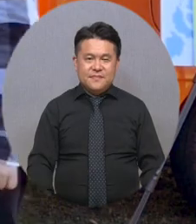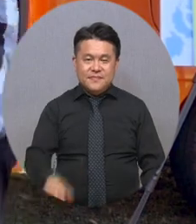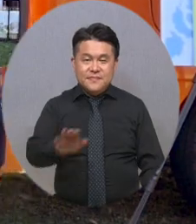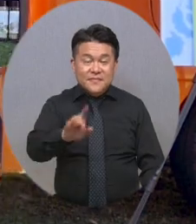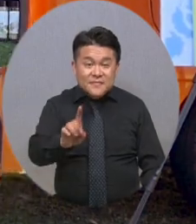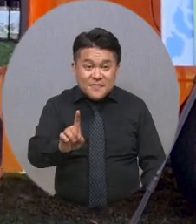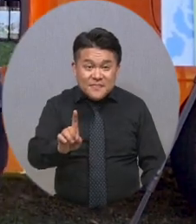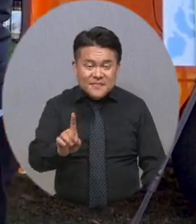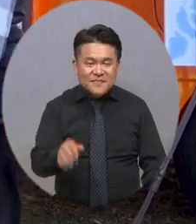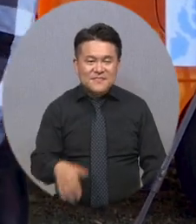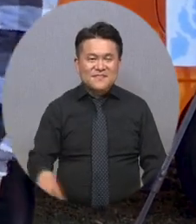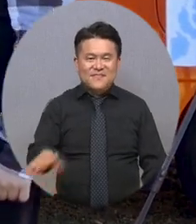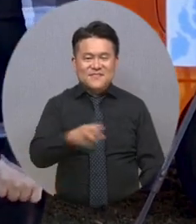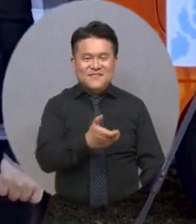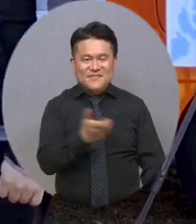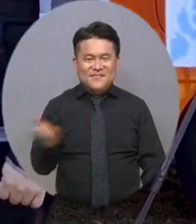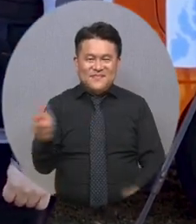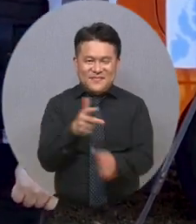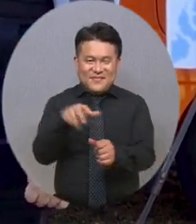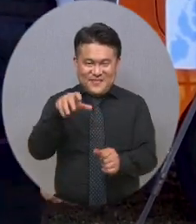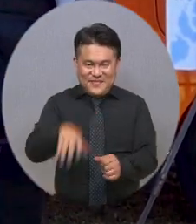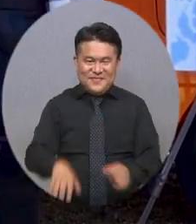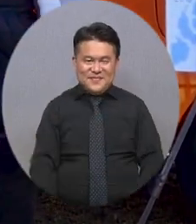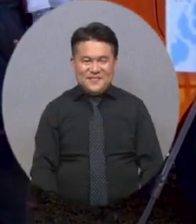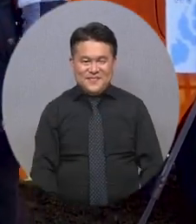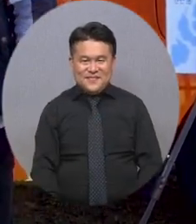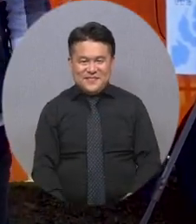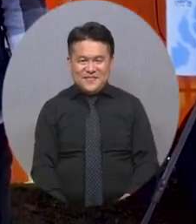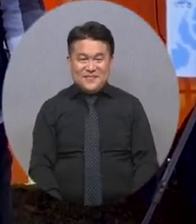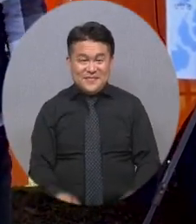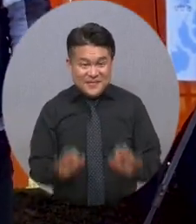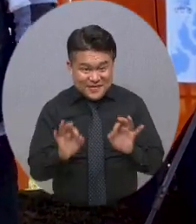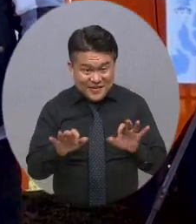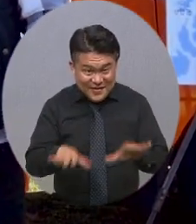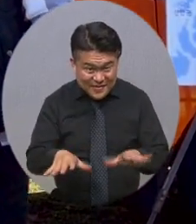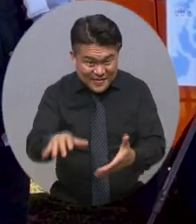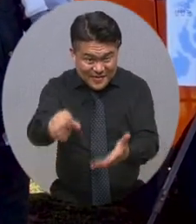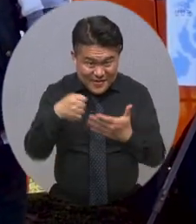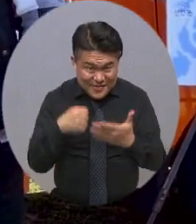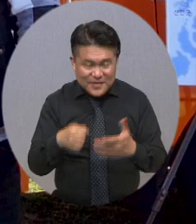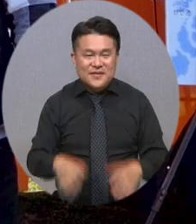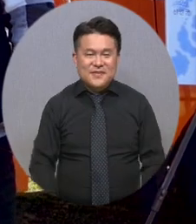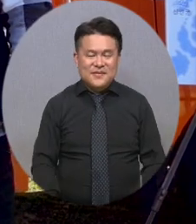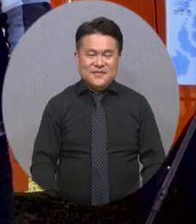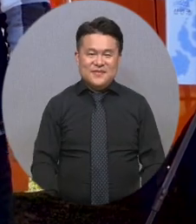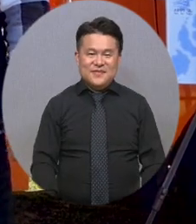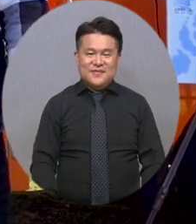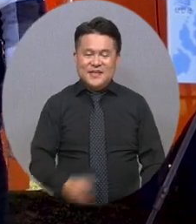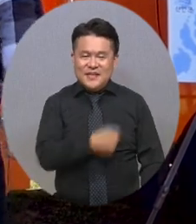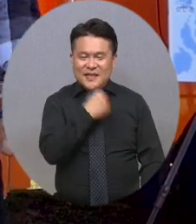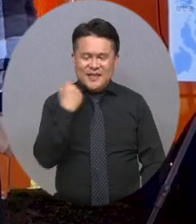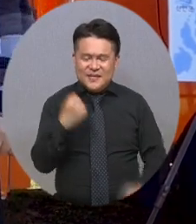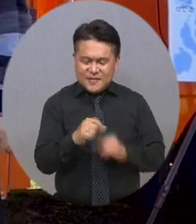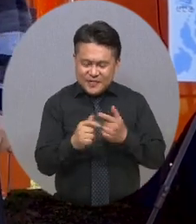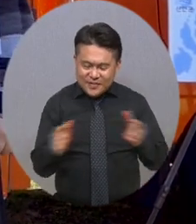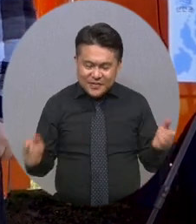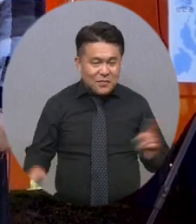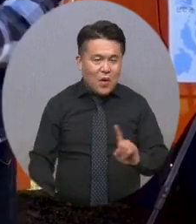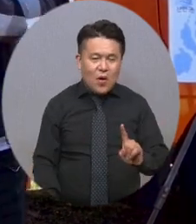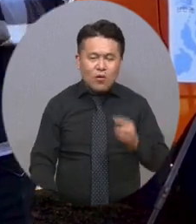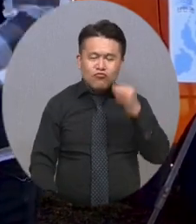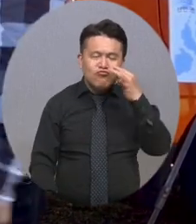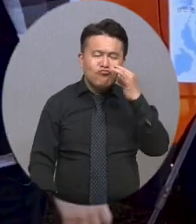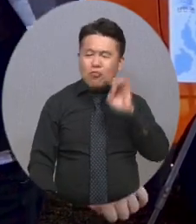바로 여기가 저희 이동 스튜디오입니다. 과연 이번에 올라온 장흥의 아주